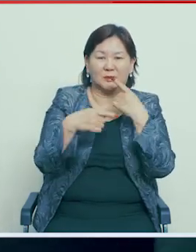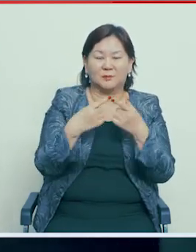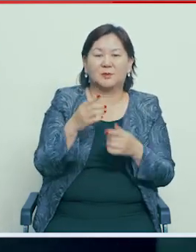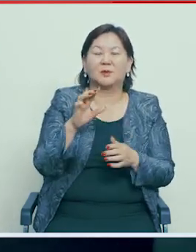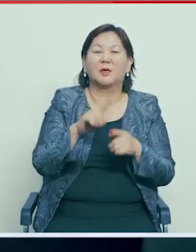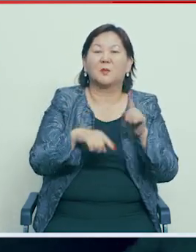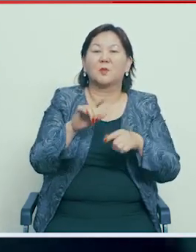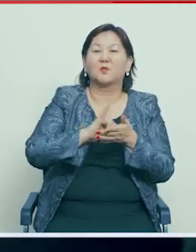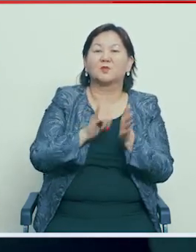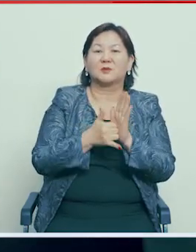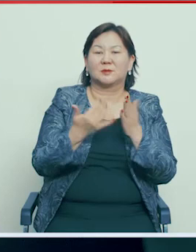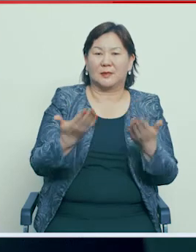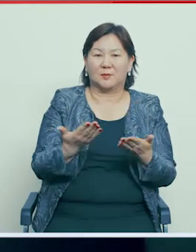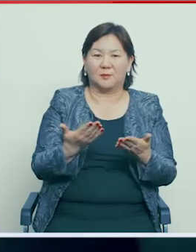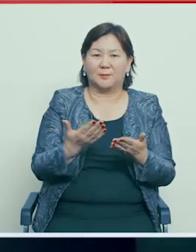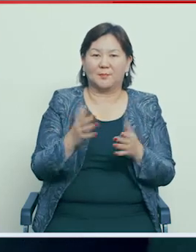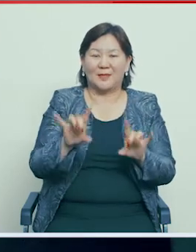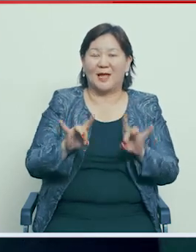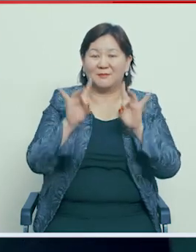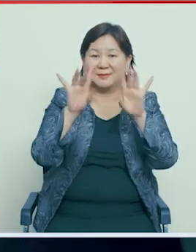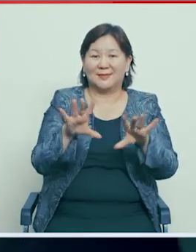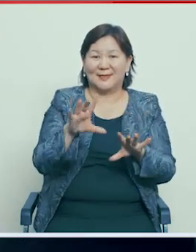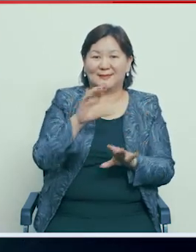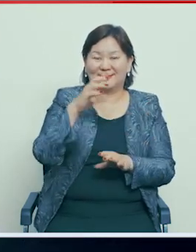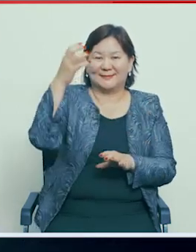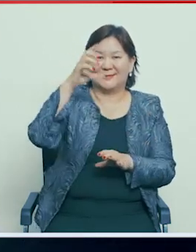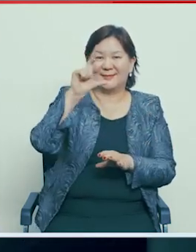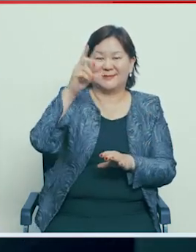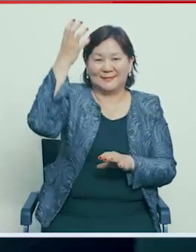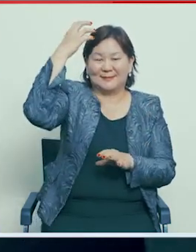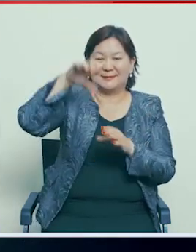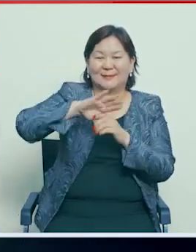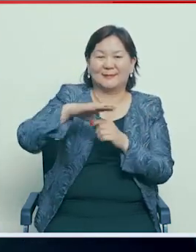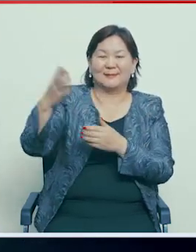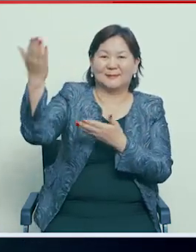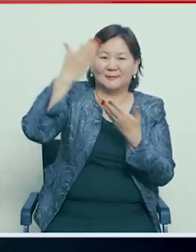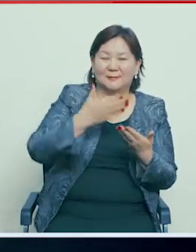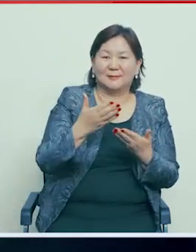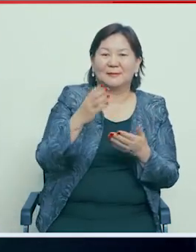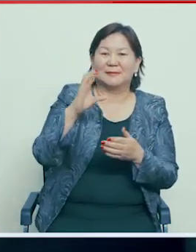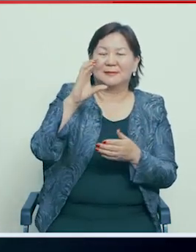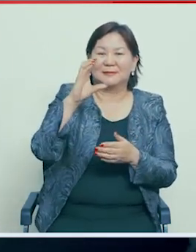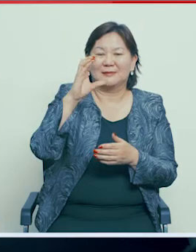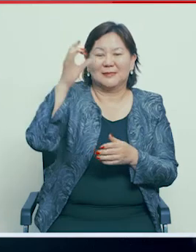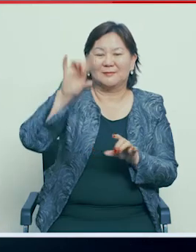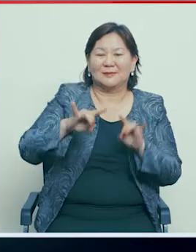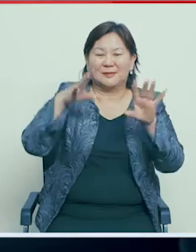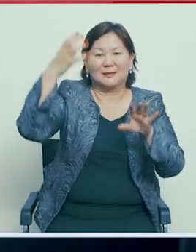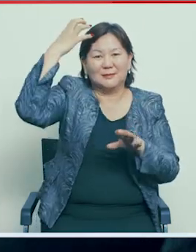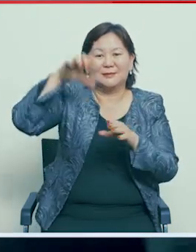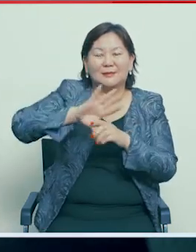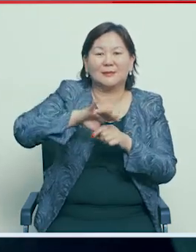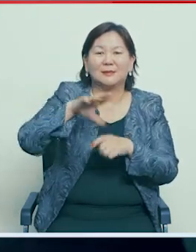ямар учиртай вэ гэсэн чинь Австралийн засгийн газраас нь энэ хүмүүс ирсэн байсан. Тэгэхээр Австралийн засгийн газраас ямар бодлого